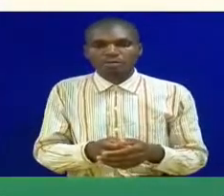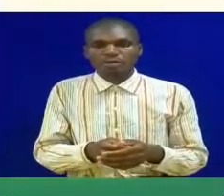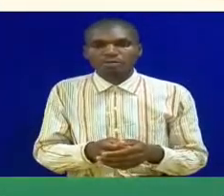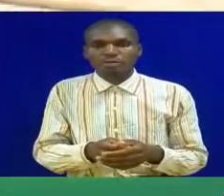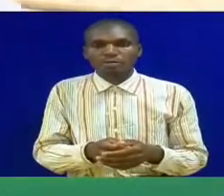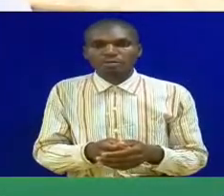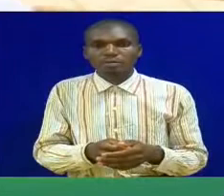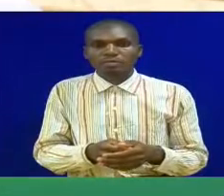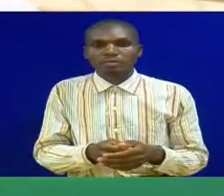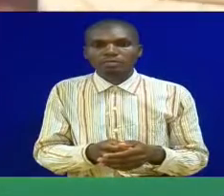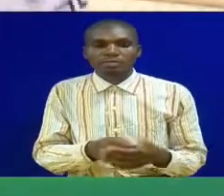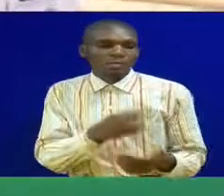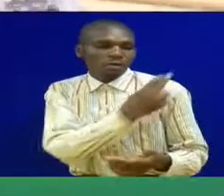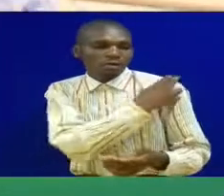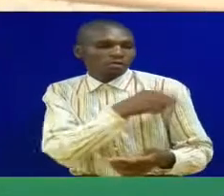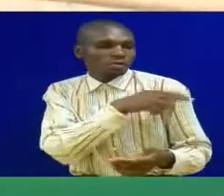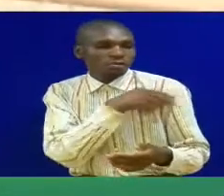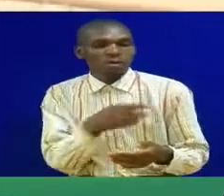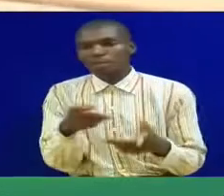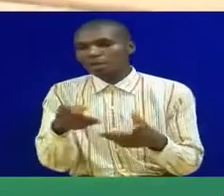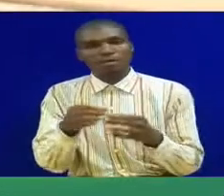ya matibabu. Sema foa!